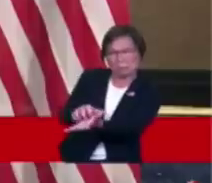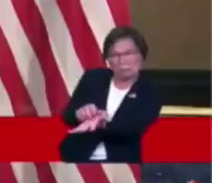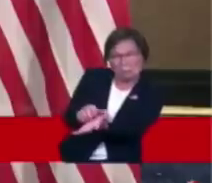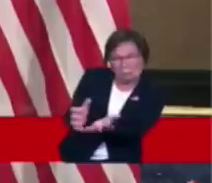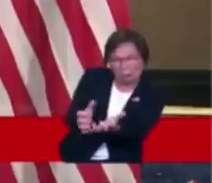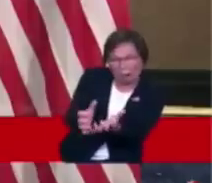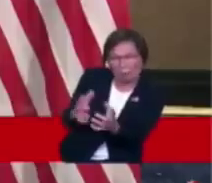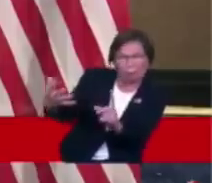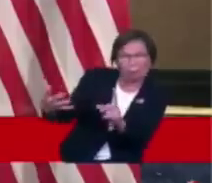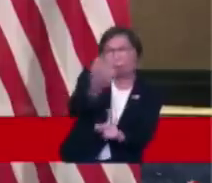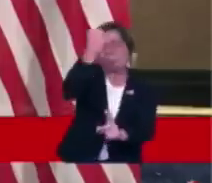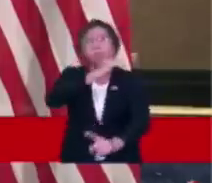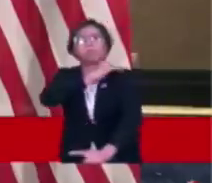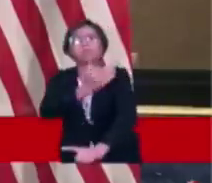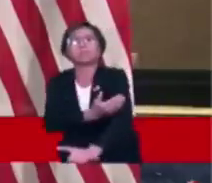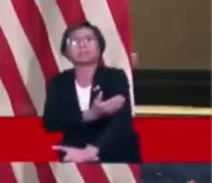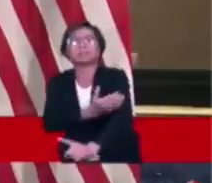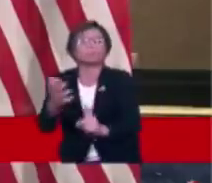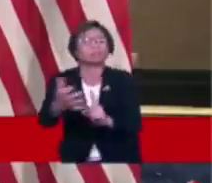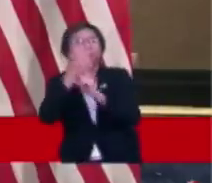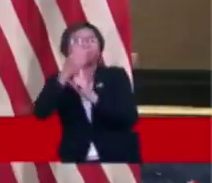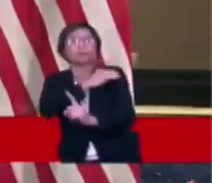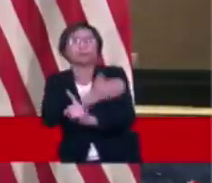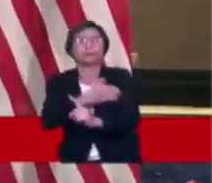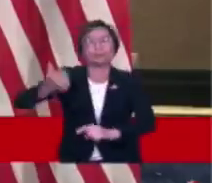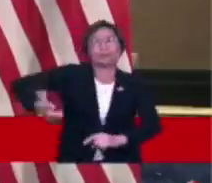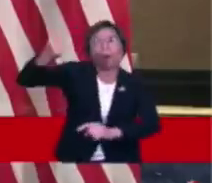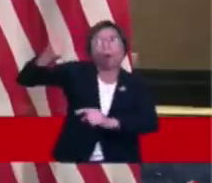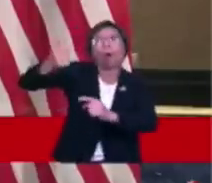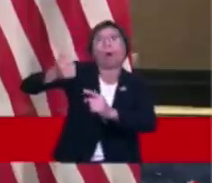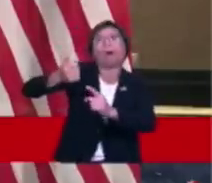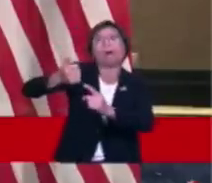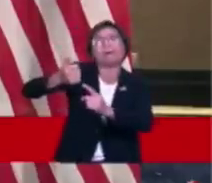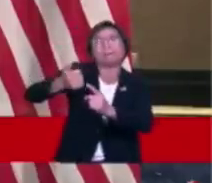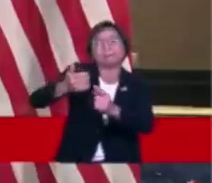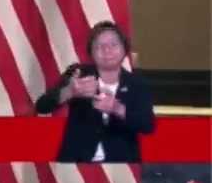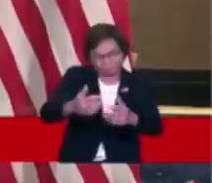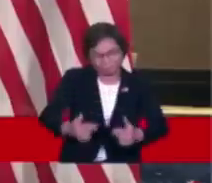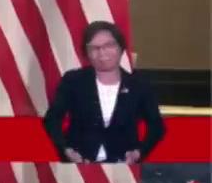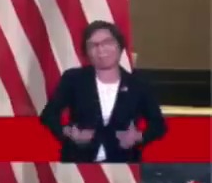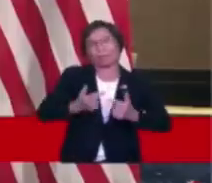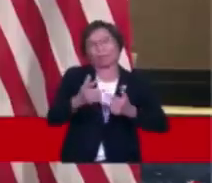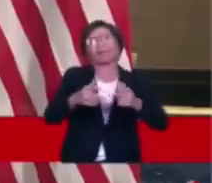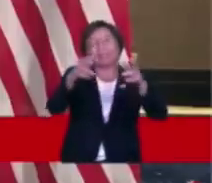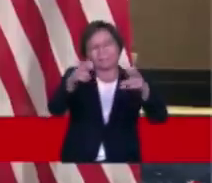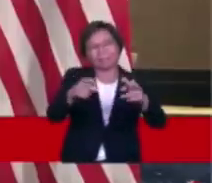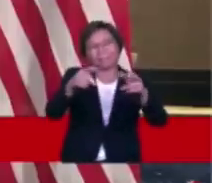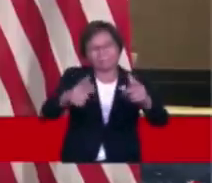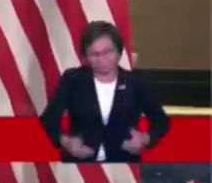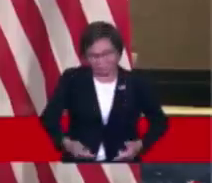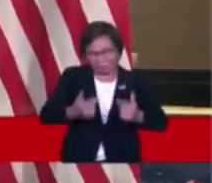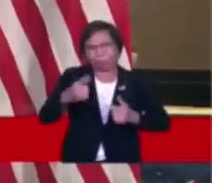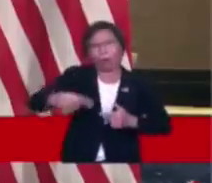kuasa daripada mengutamakan nyawa dan kehidupan saudara stadion